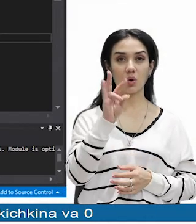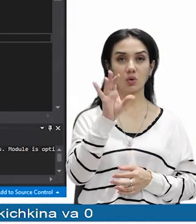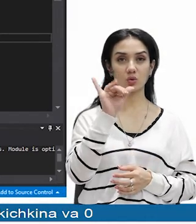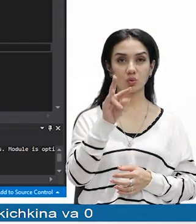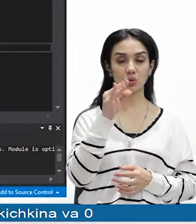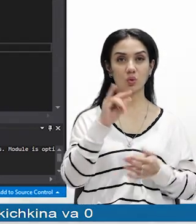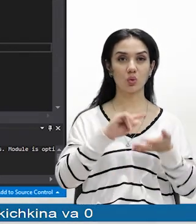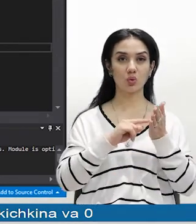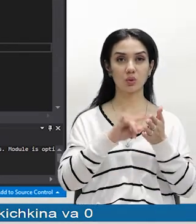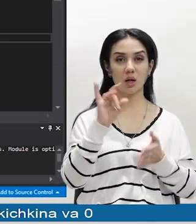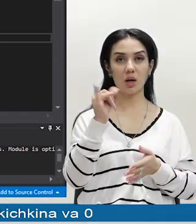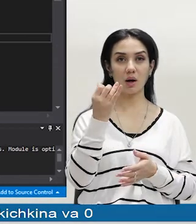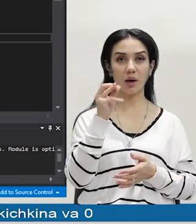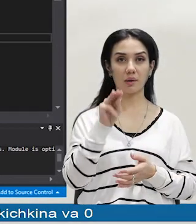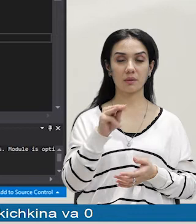Console.write